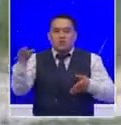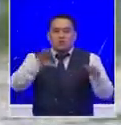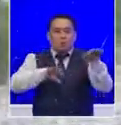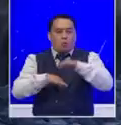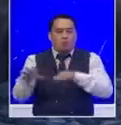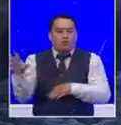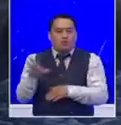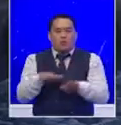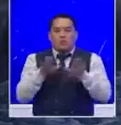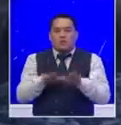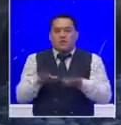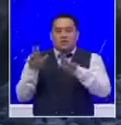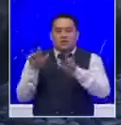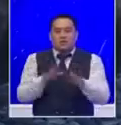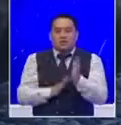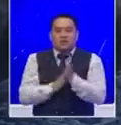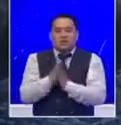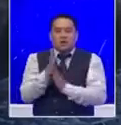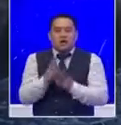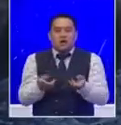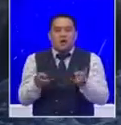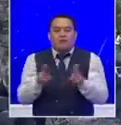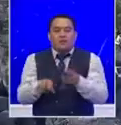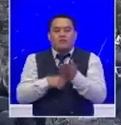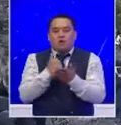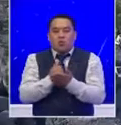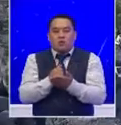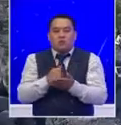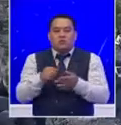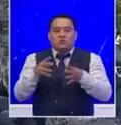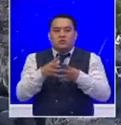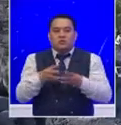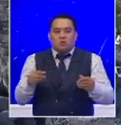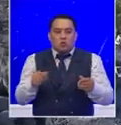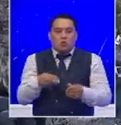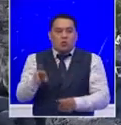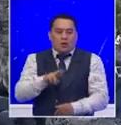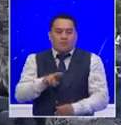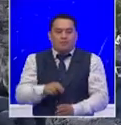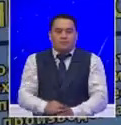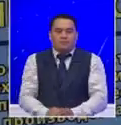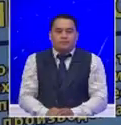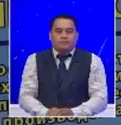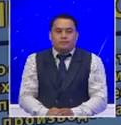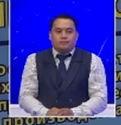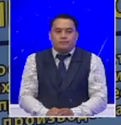вовсю вместо снега зеленеет трава. Основной поставщик влаги, ледник, таять начнет в конце июля. Причина